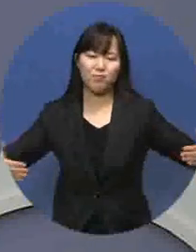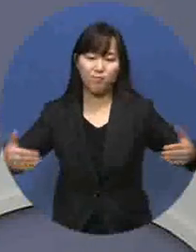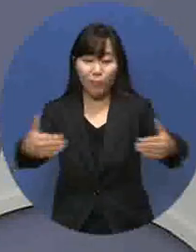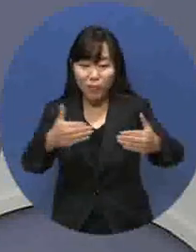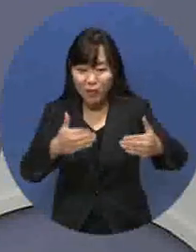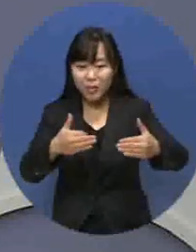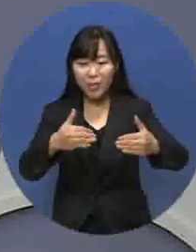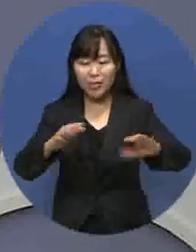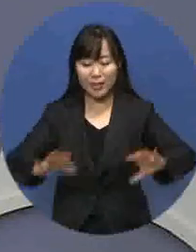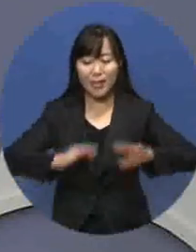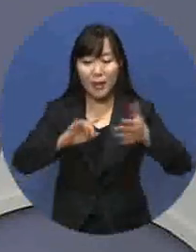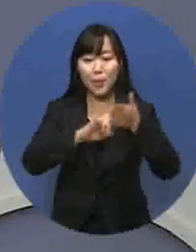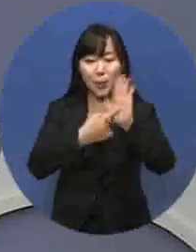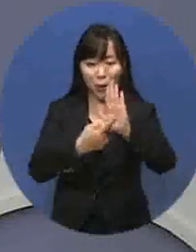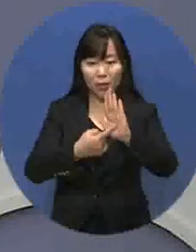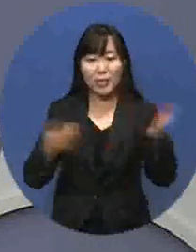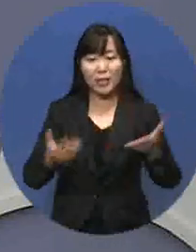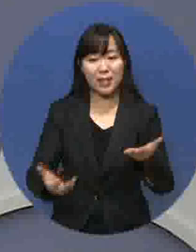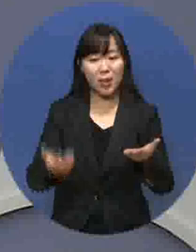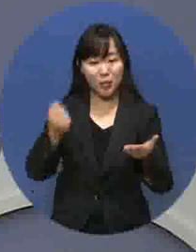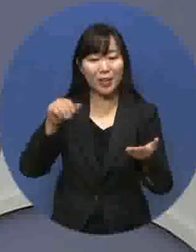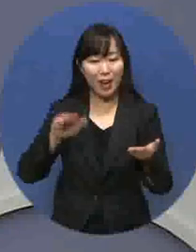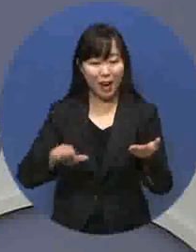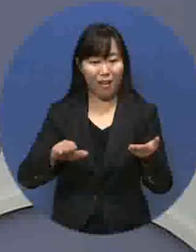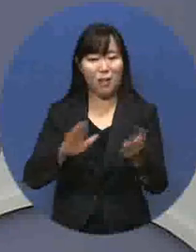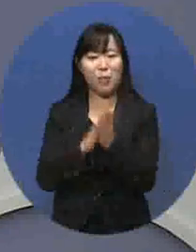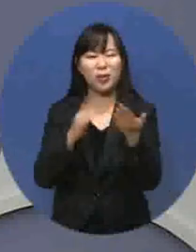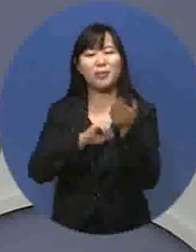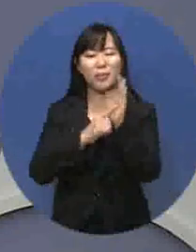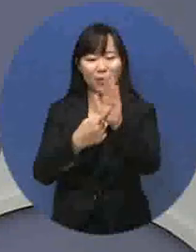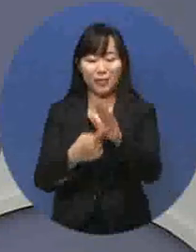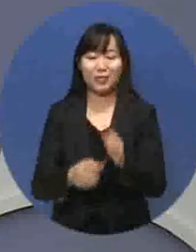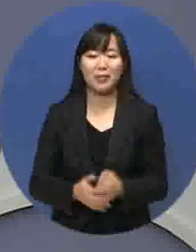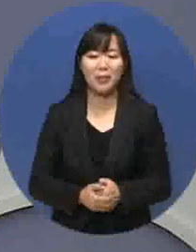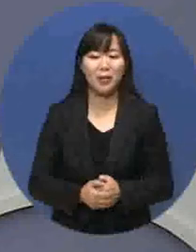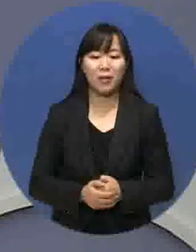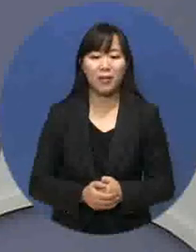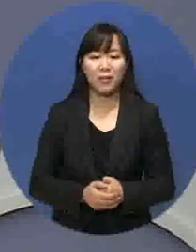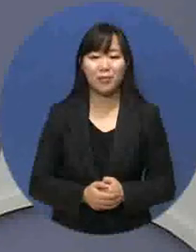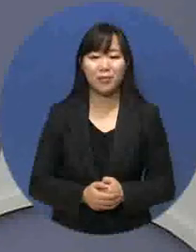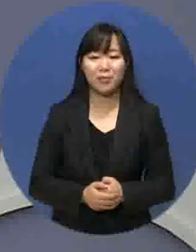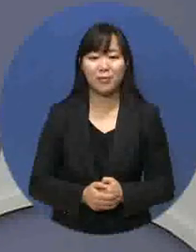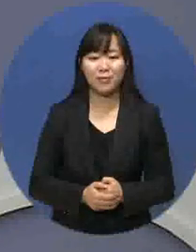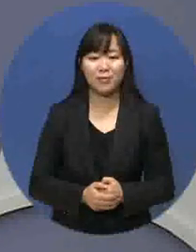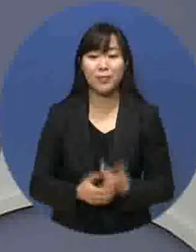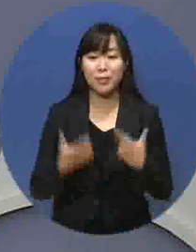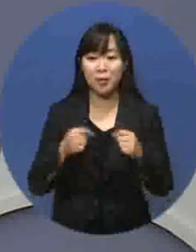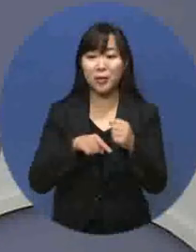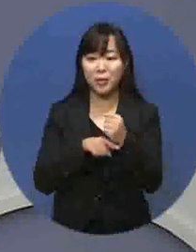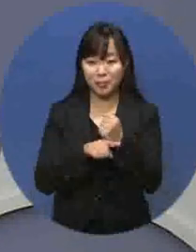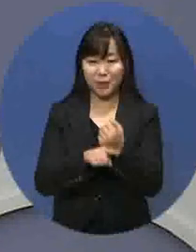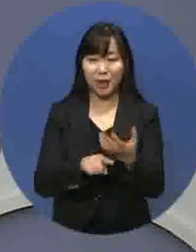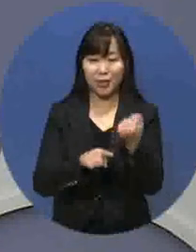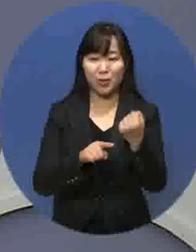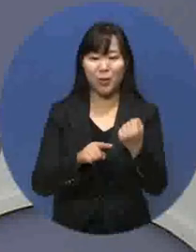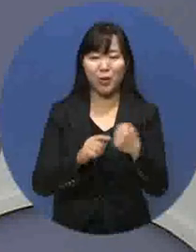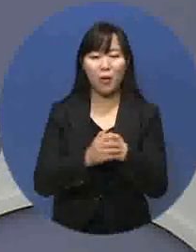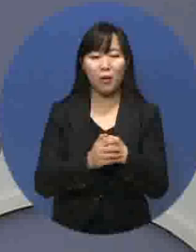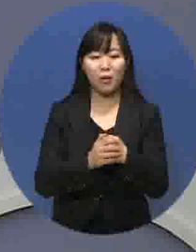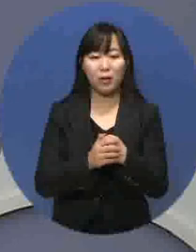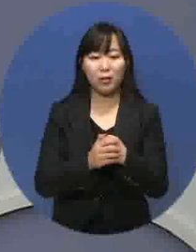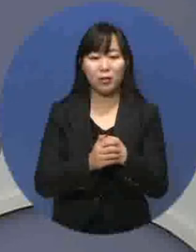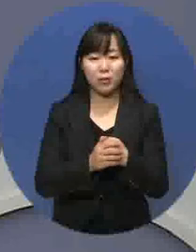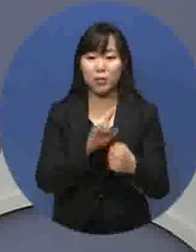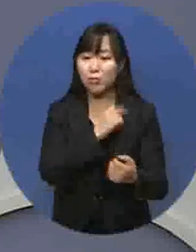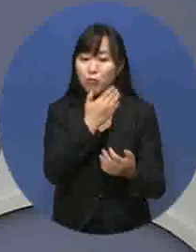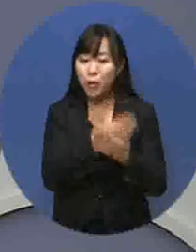세상을 표현하는 이제 직업이시다라고 이제 본인께서도 표현을 하시는데 이제 그런 의미에서 이제 광대한테 제일 중요한 게